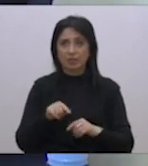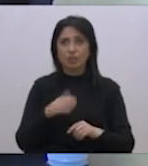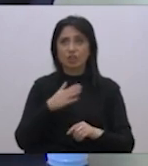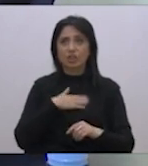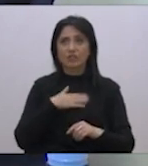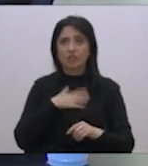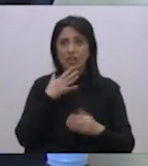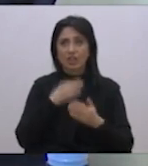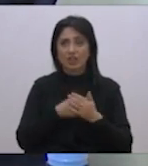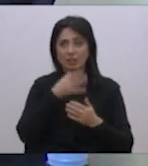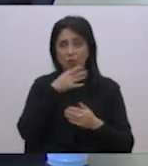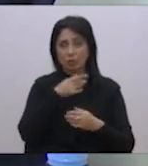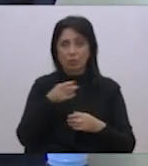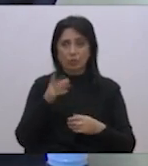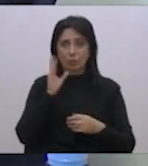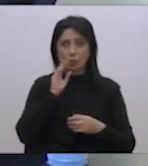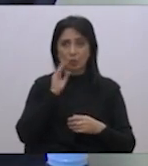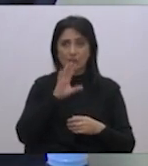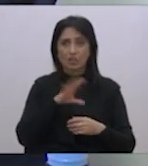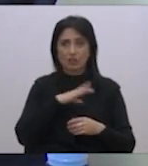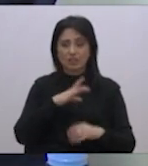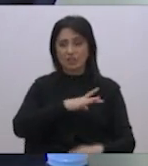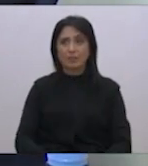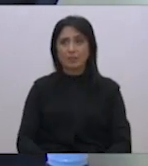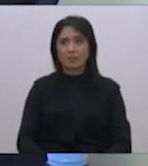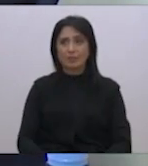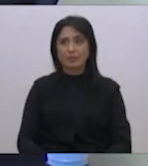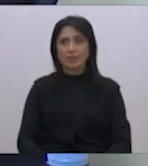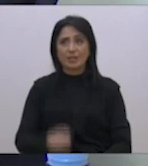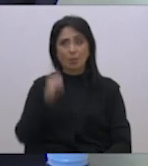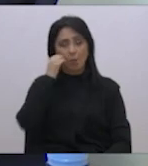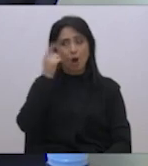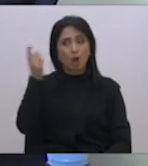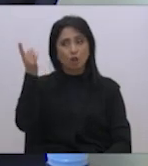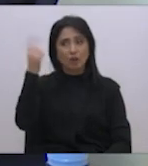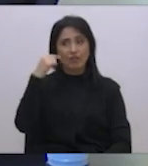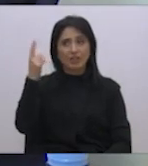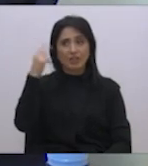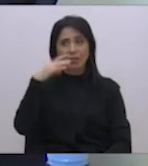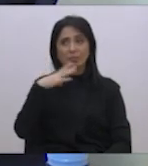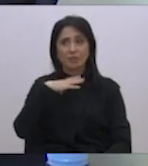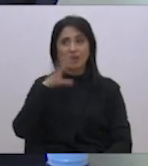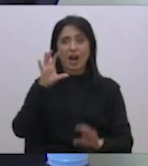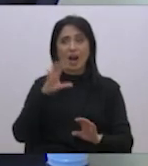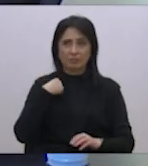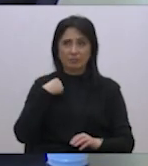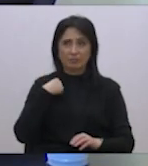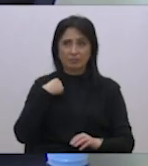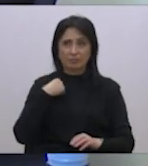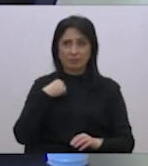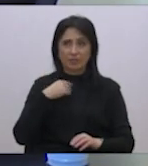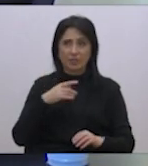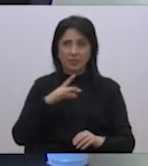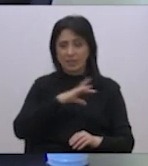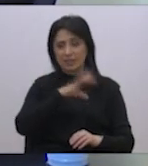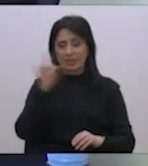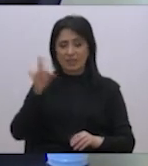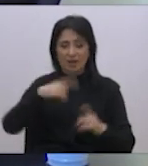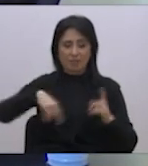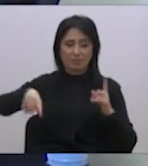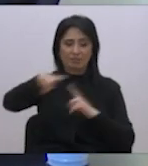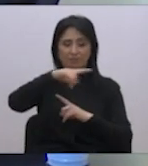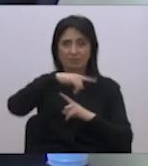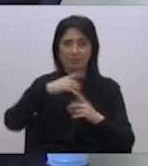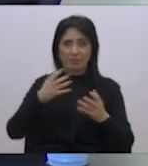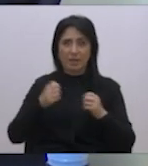Cuen, tavis droze, rode s-a țicos, s-a ucis la cafșiri, Moscovidan, modiota, canoni, romel s-a ucis la cafșiri, maștabit,